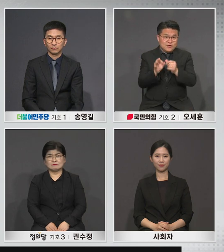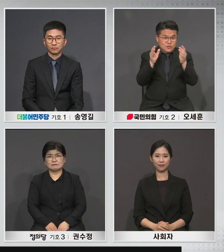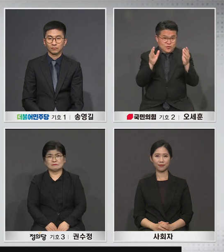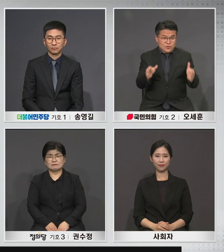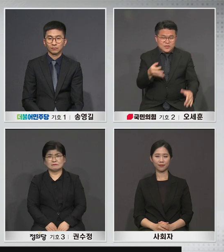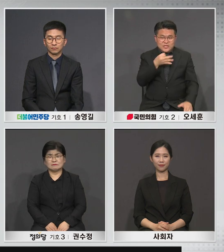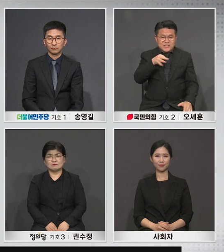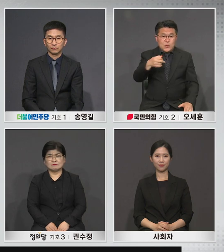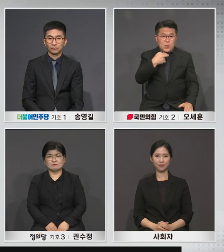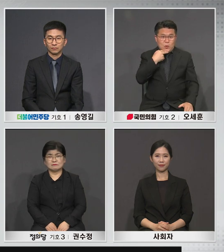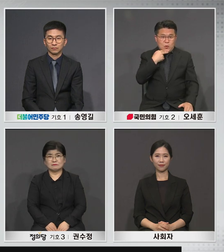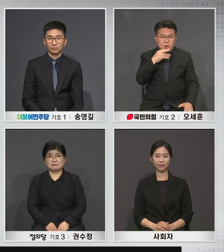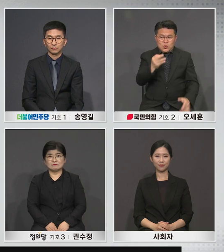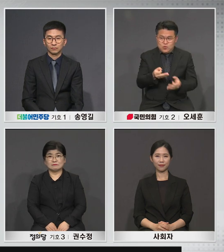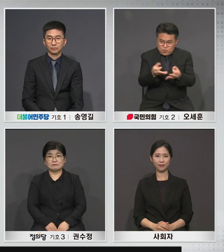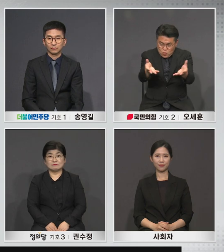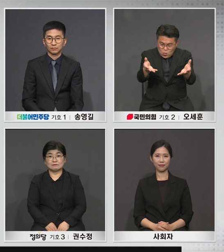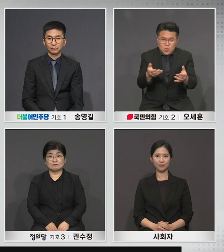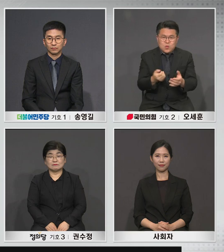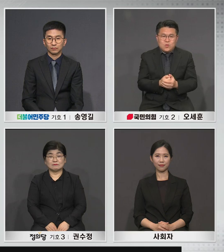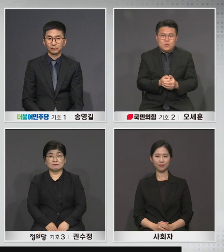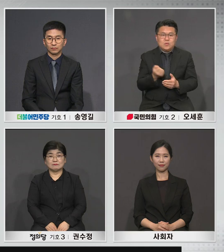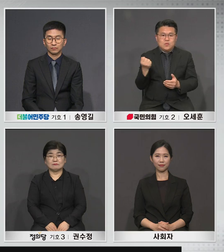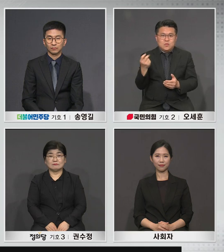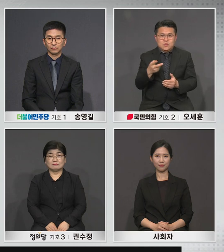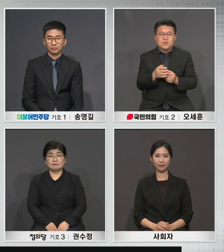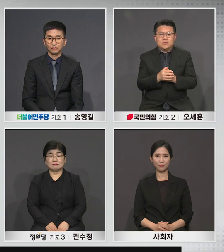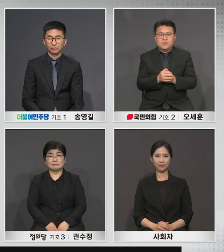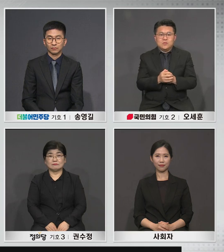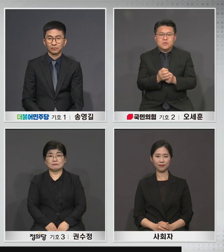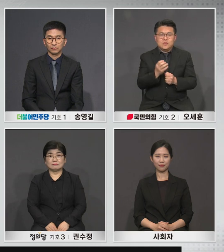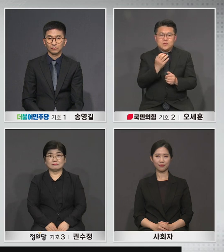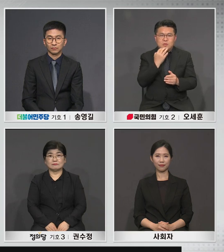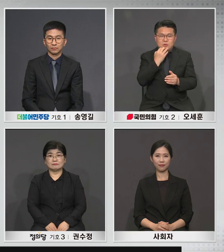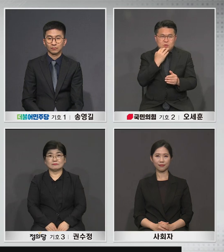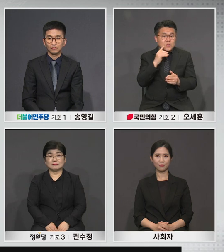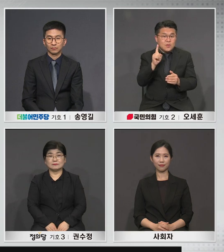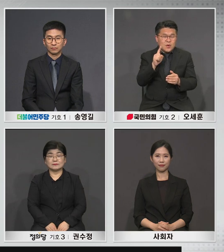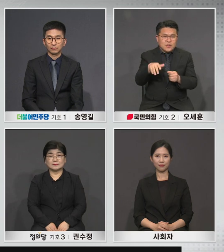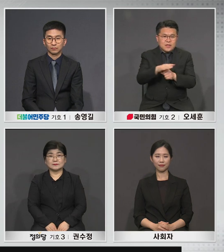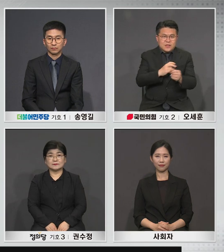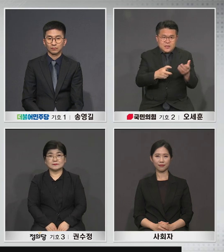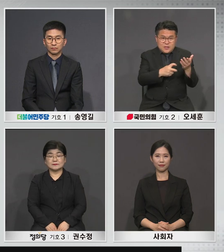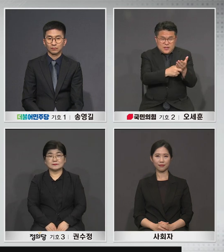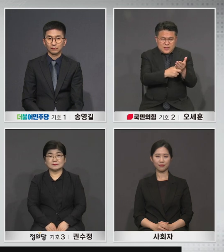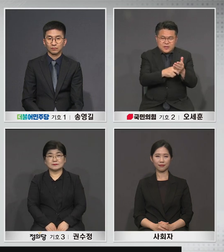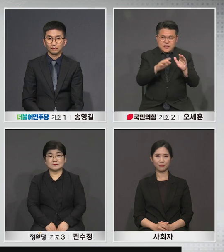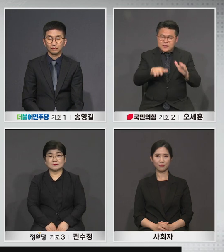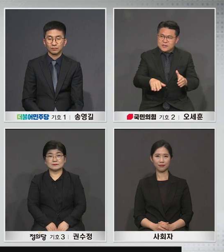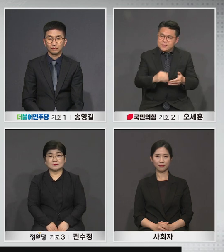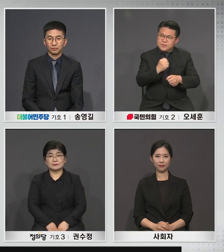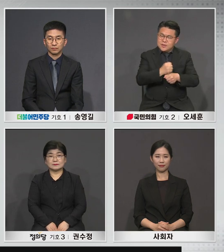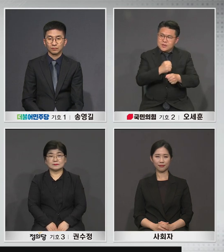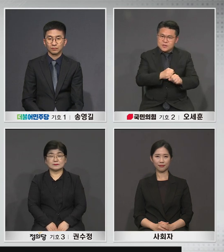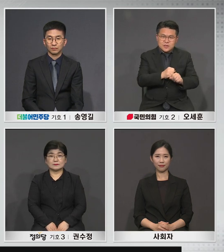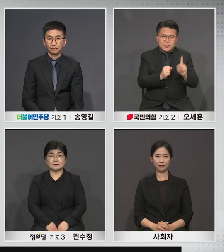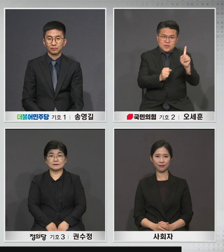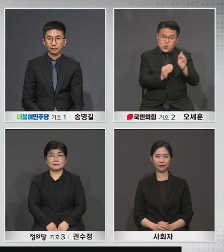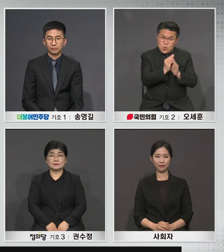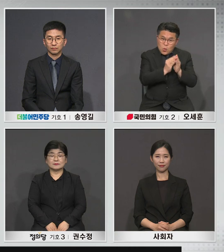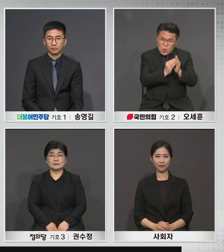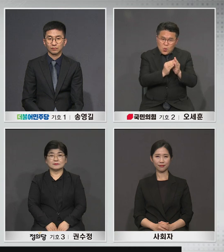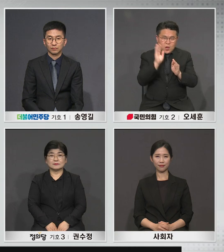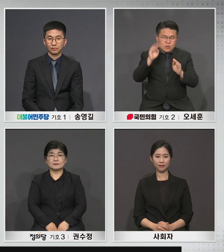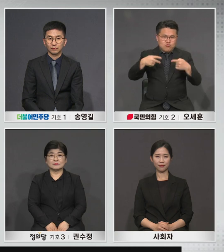무이자로 돈을 준다든가 또 서울사랑상품권을 1조에서 2조로 더 많이